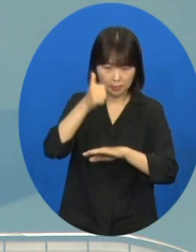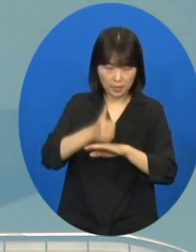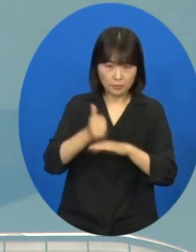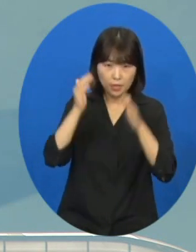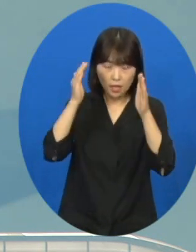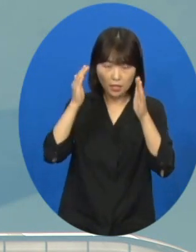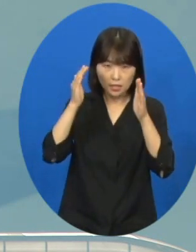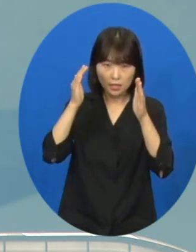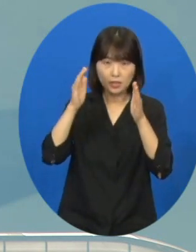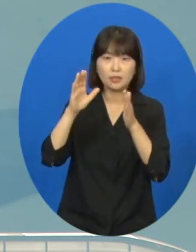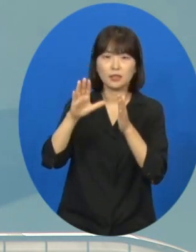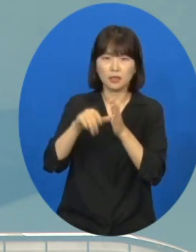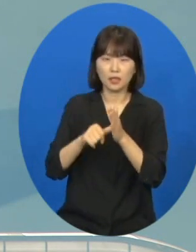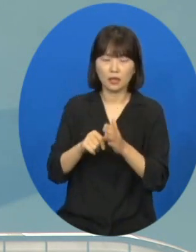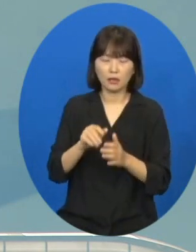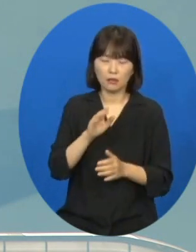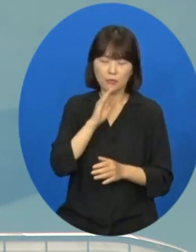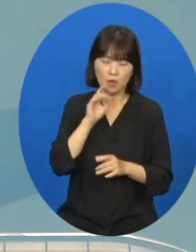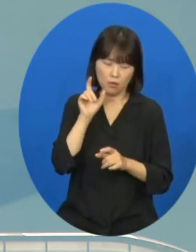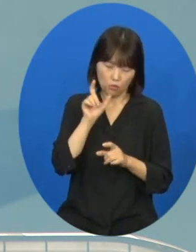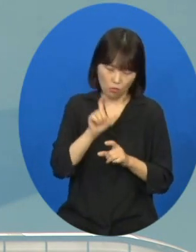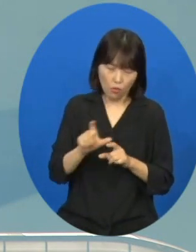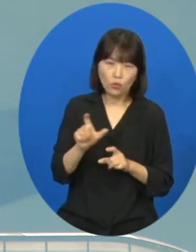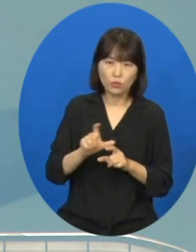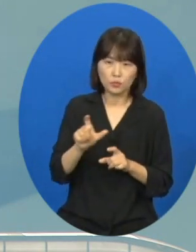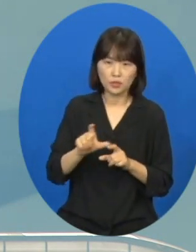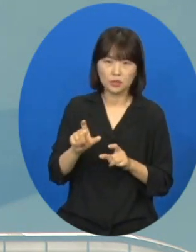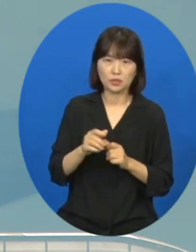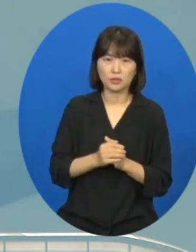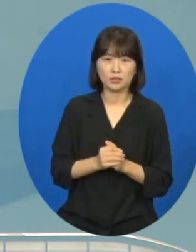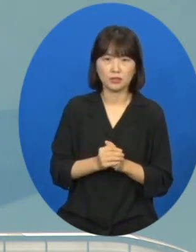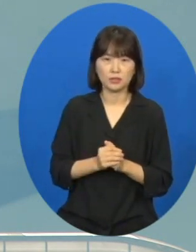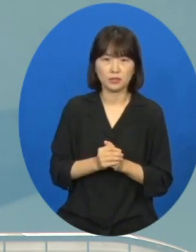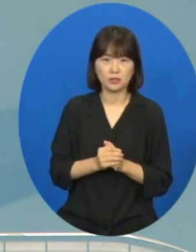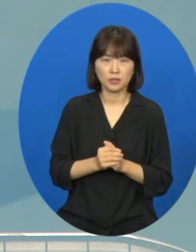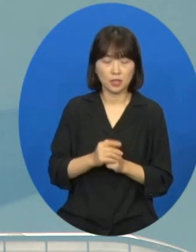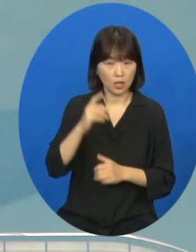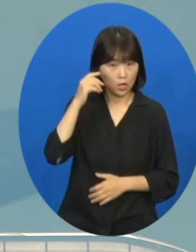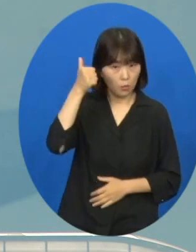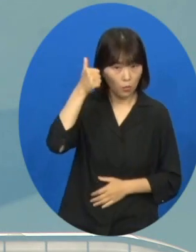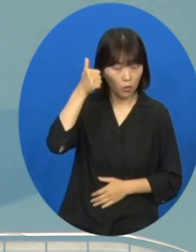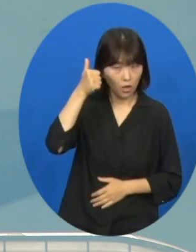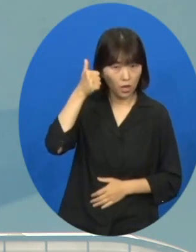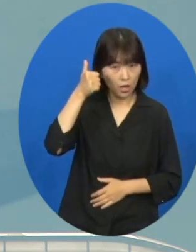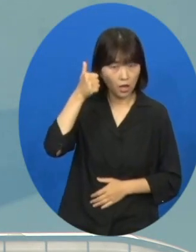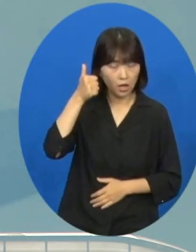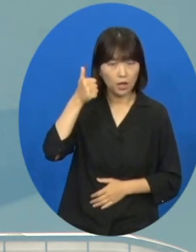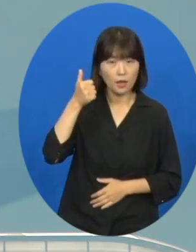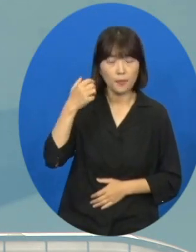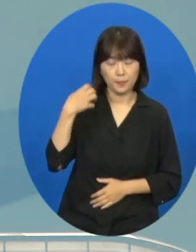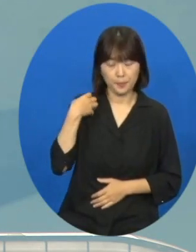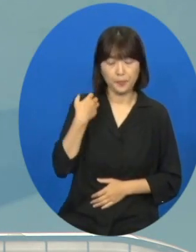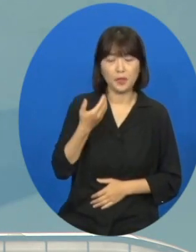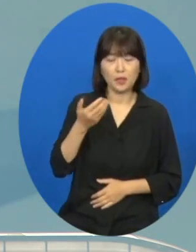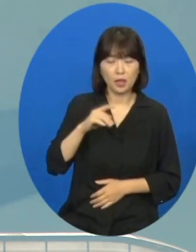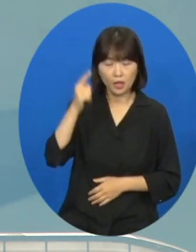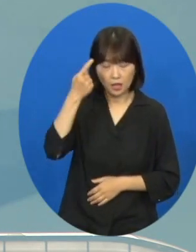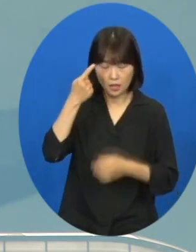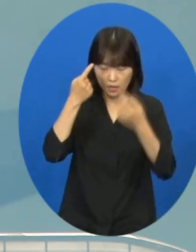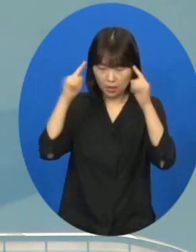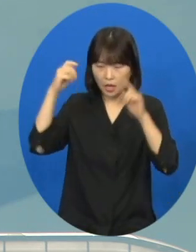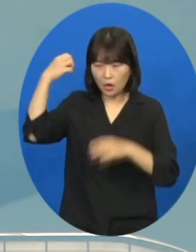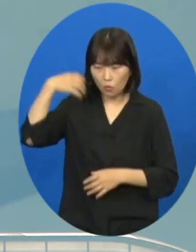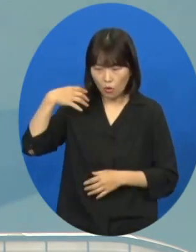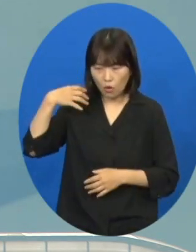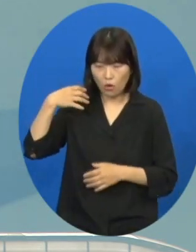남겨두고 참 고민이 되더라고요. 네, 교구 목회를 하고 있는데 대학원 공부도